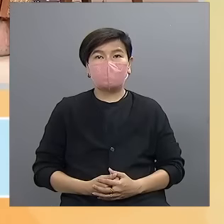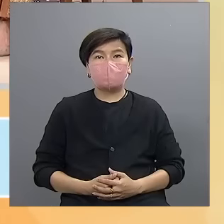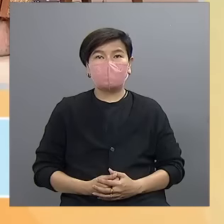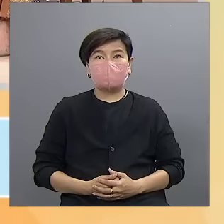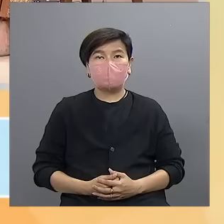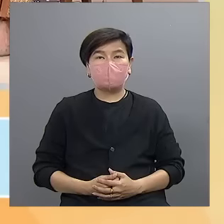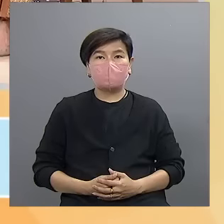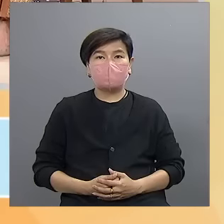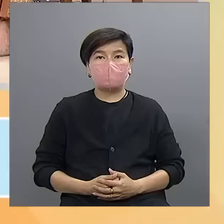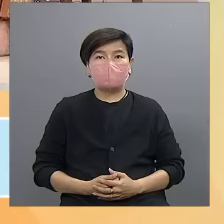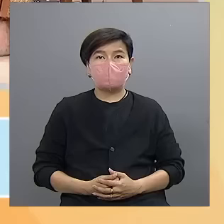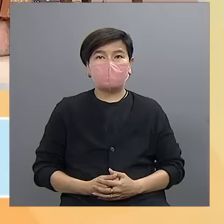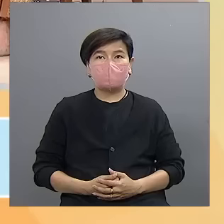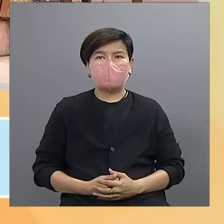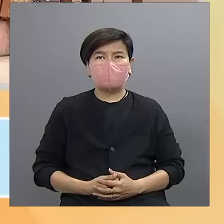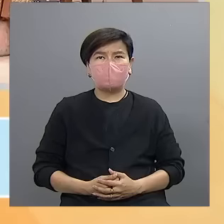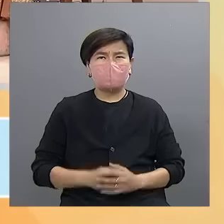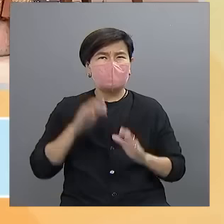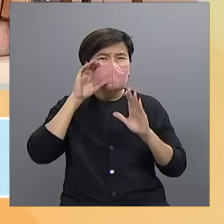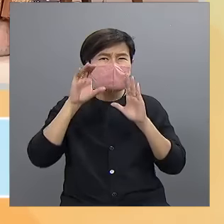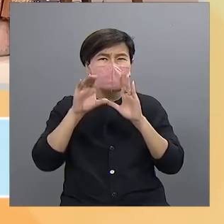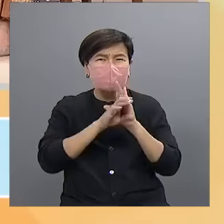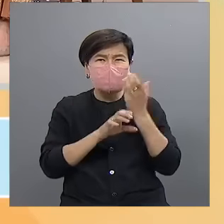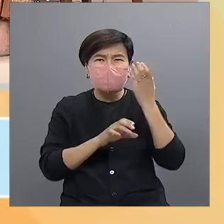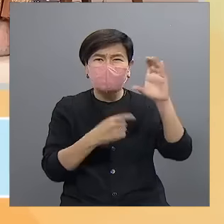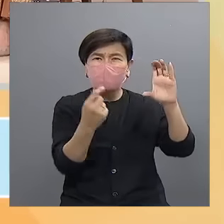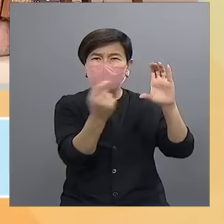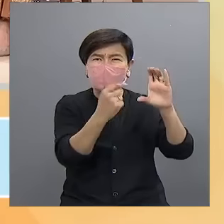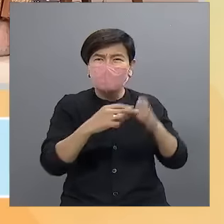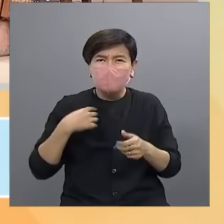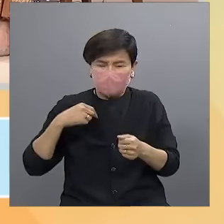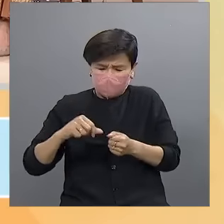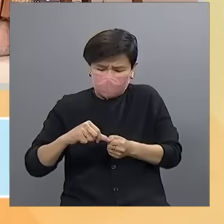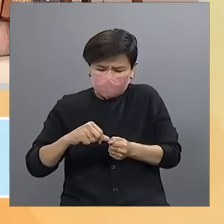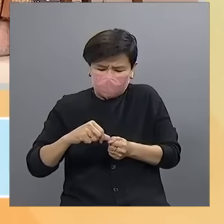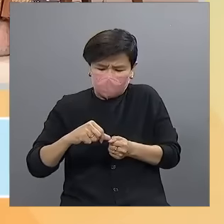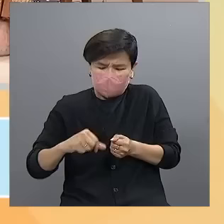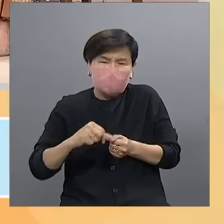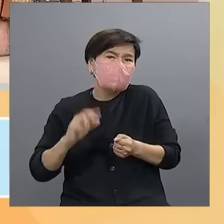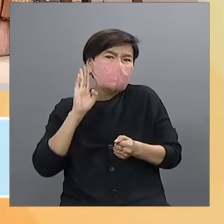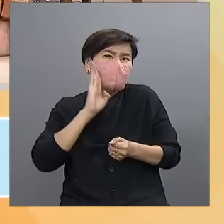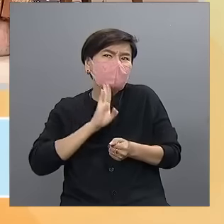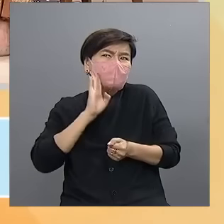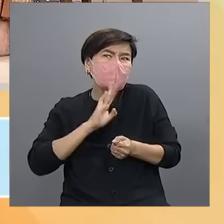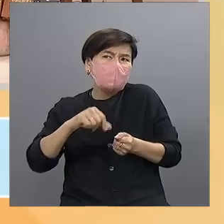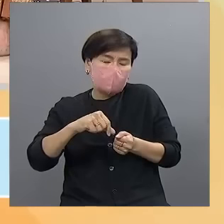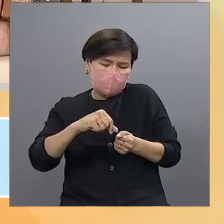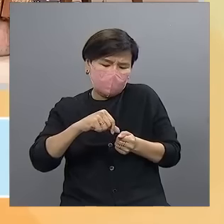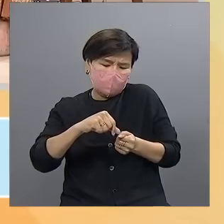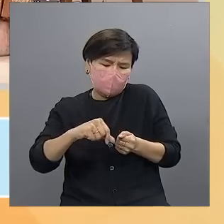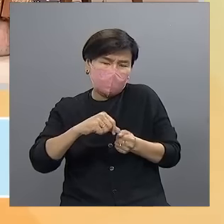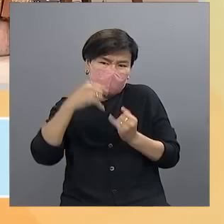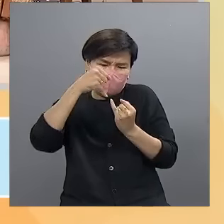ในรูปที่เราเห็ใหู้้จเป็ขีดอยู่ตรงเล็บ เป็นสน้ตาล เกบดจดจีละ